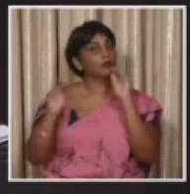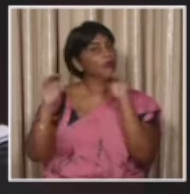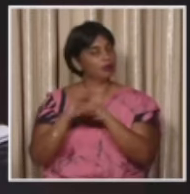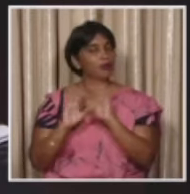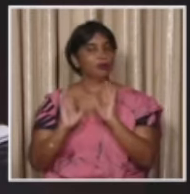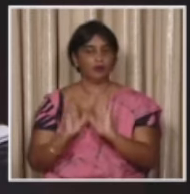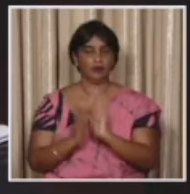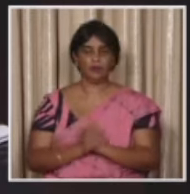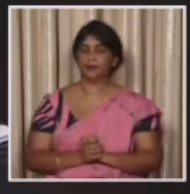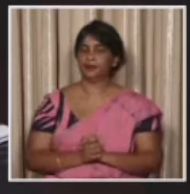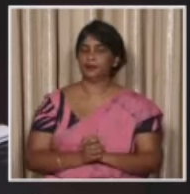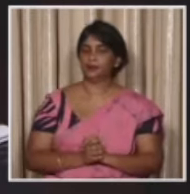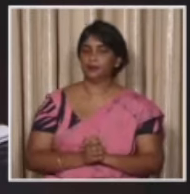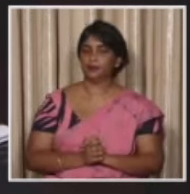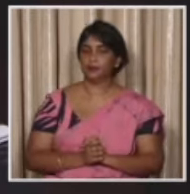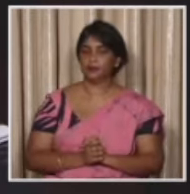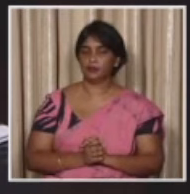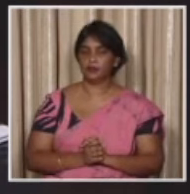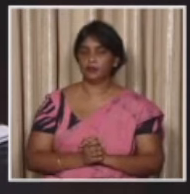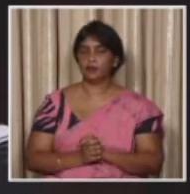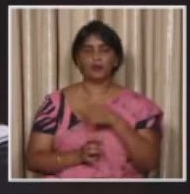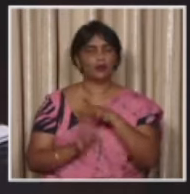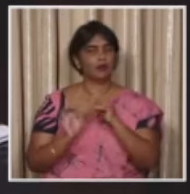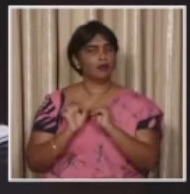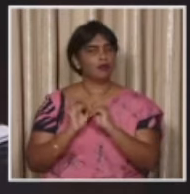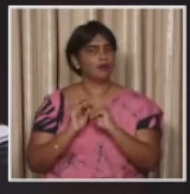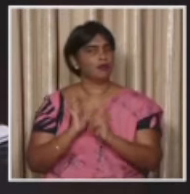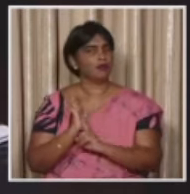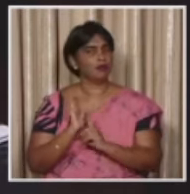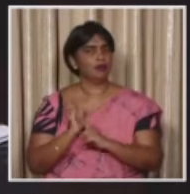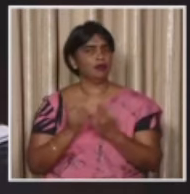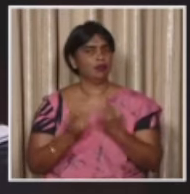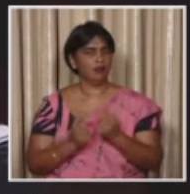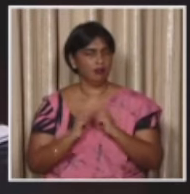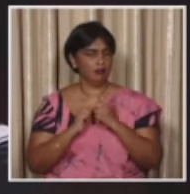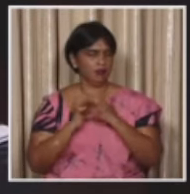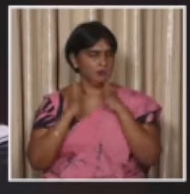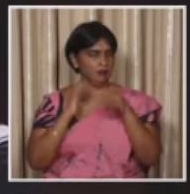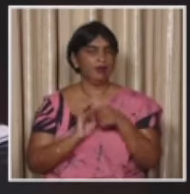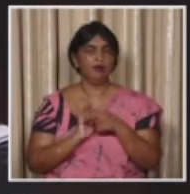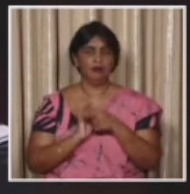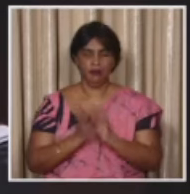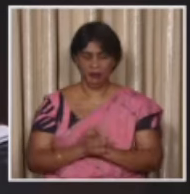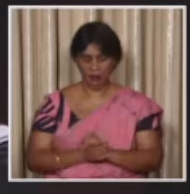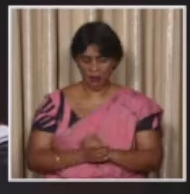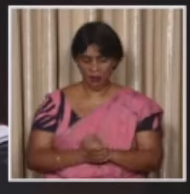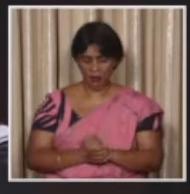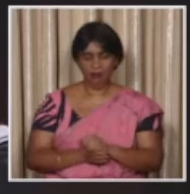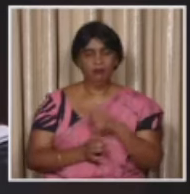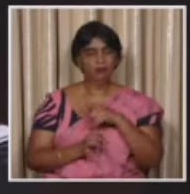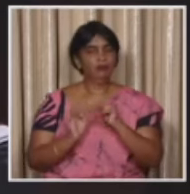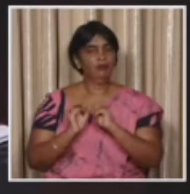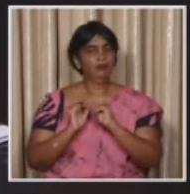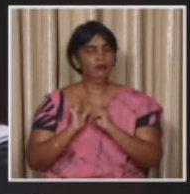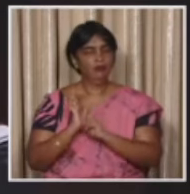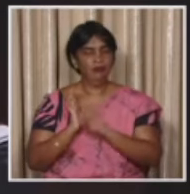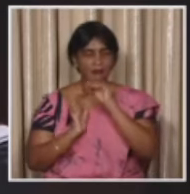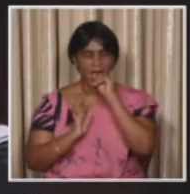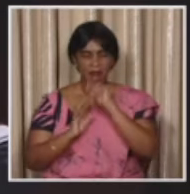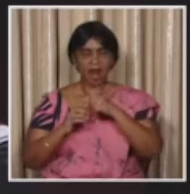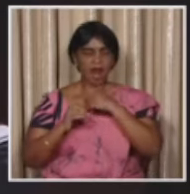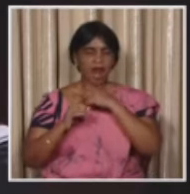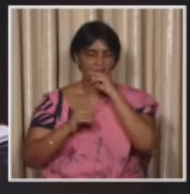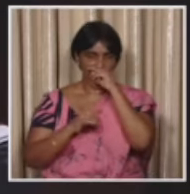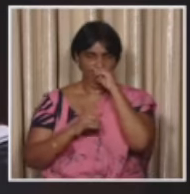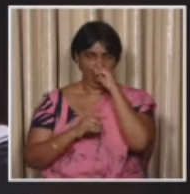ඕන. දැන් මේ පනතේ අඩුපාඩුකම් ගණනාවක් තිබෙනවා. මේ පනතේ ඇත්තටම